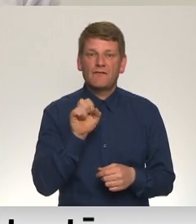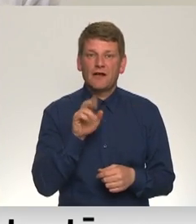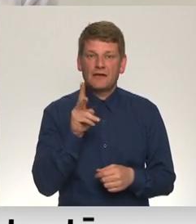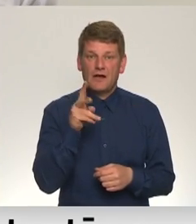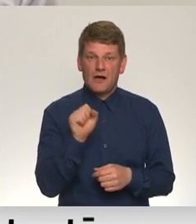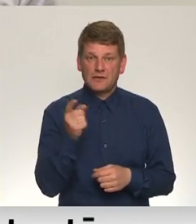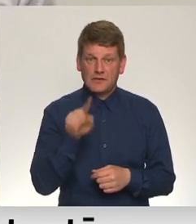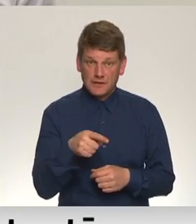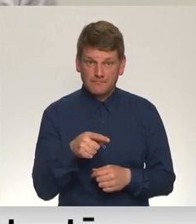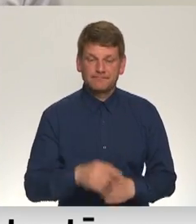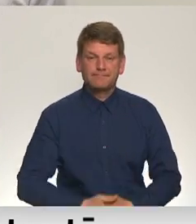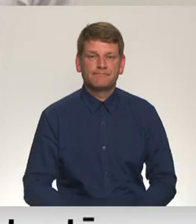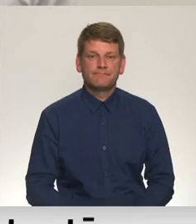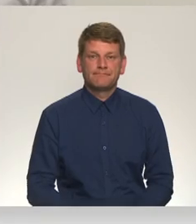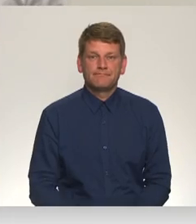ģitai...